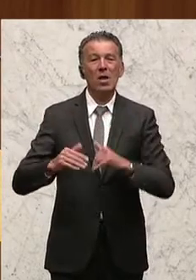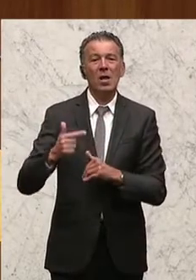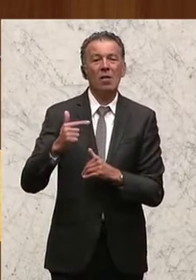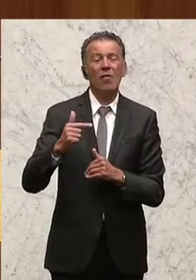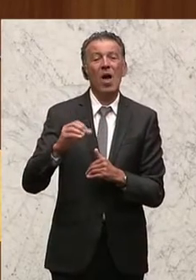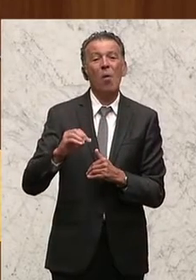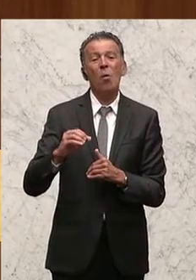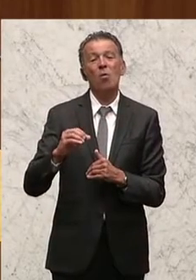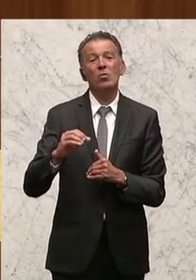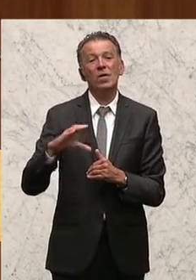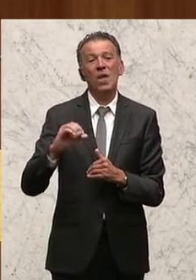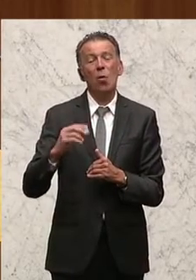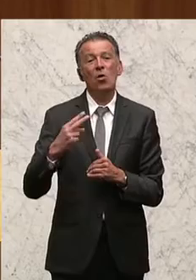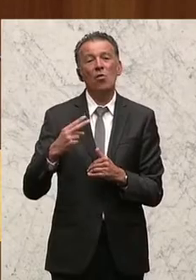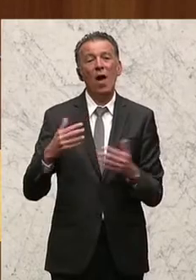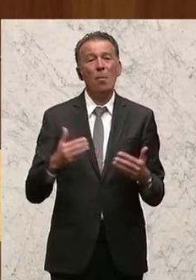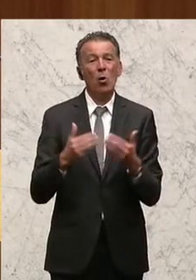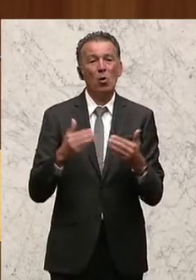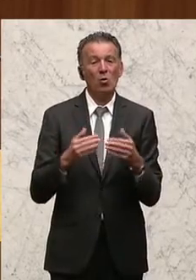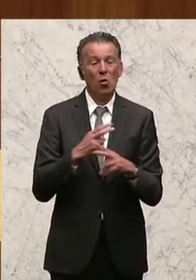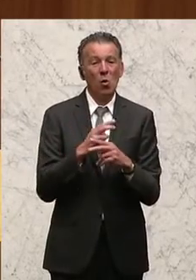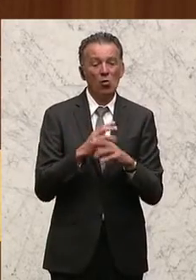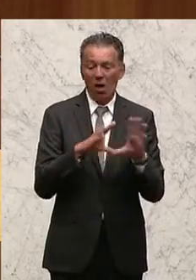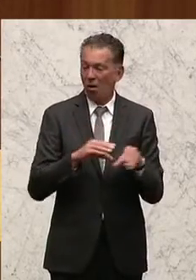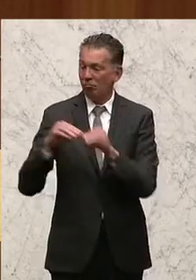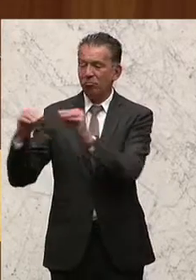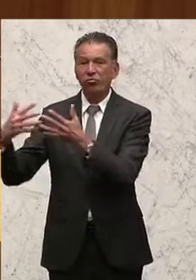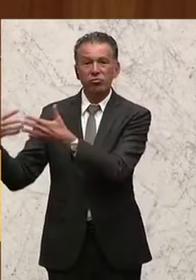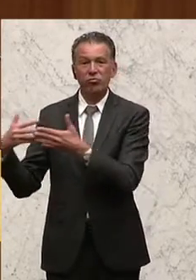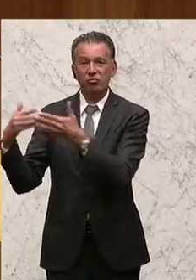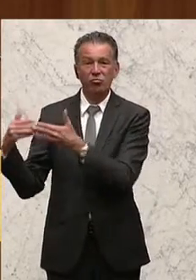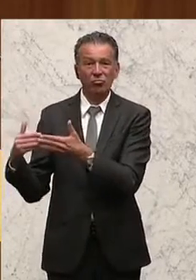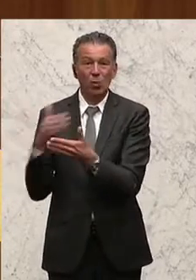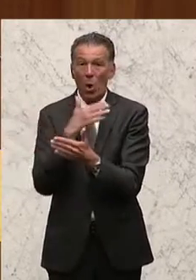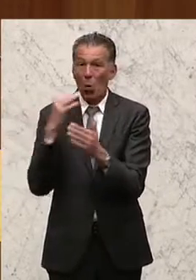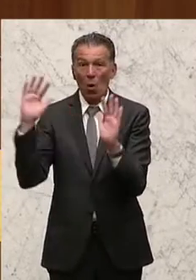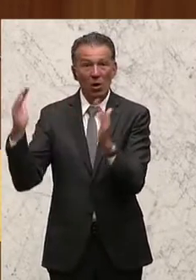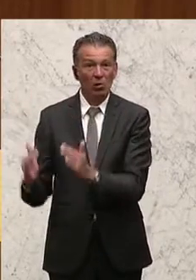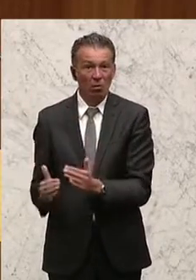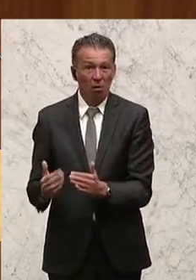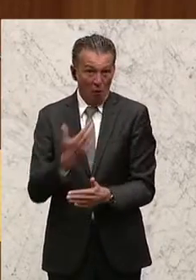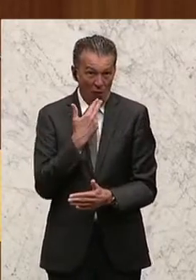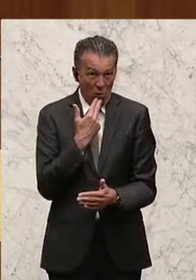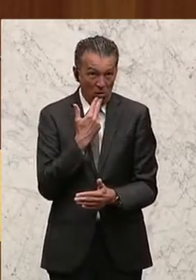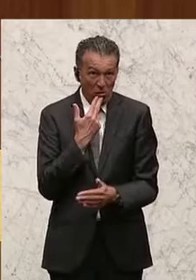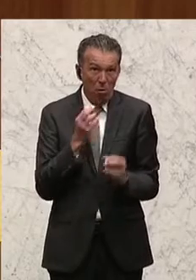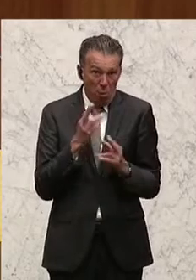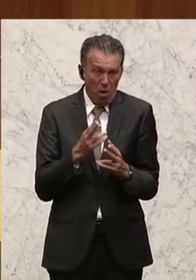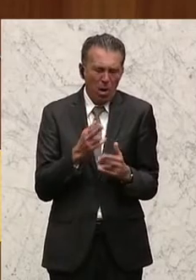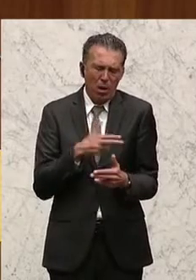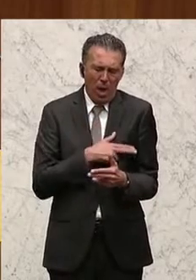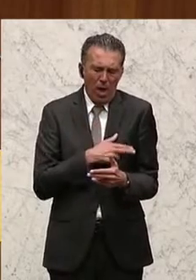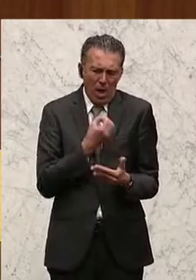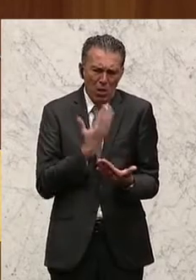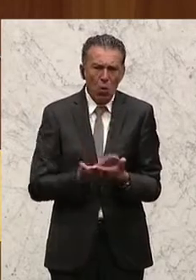in die USA verschieben, aber nicht reduzieren. Wenn wir das wollen, bitte, dann soll man das aber auch laut und ehrlich sagen.